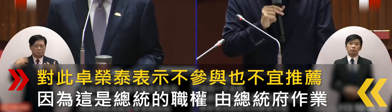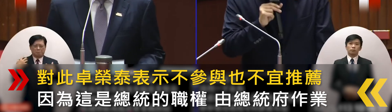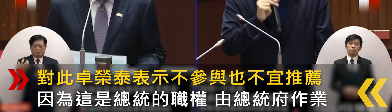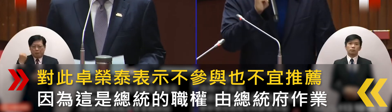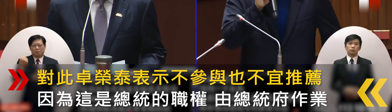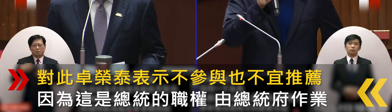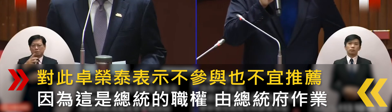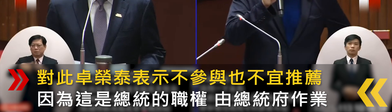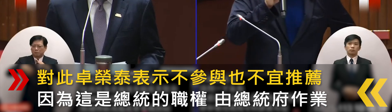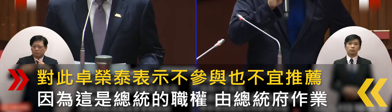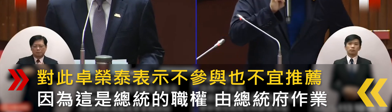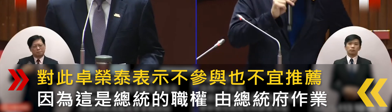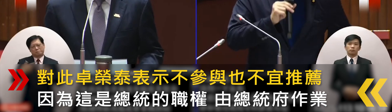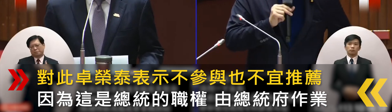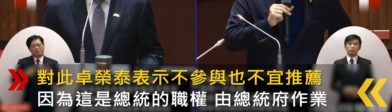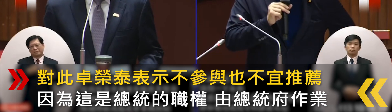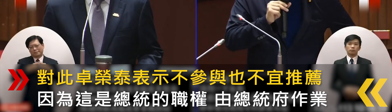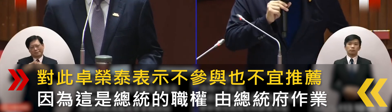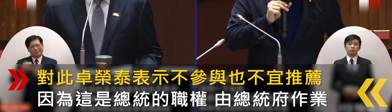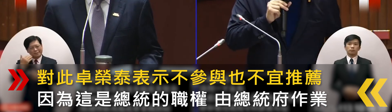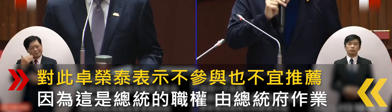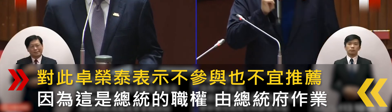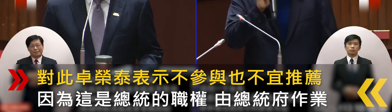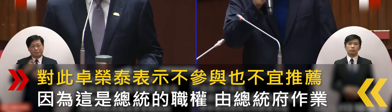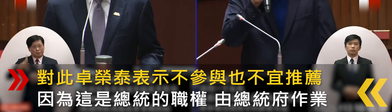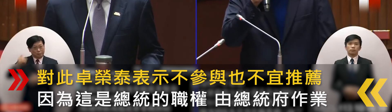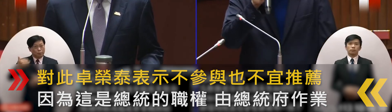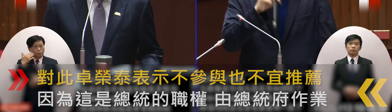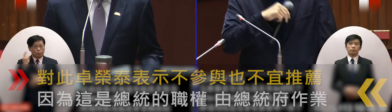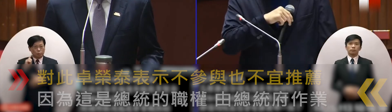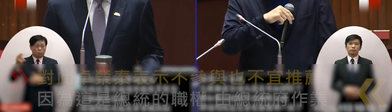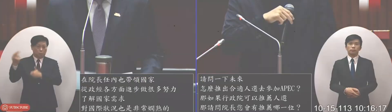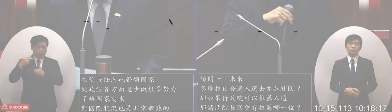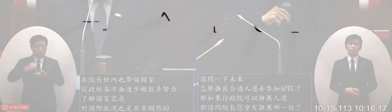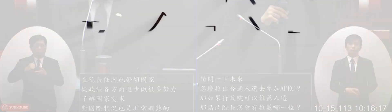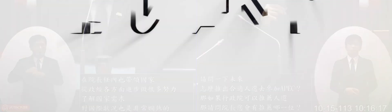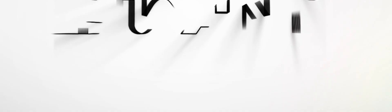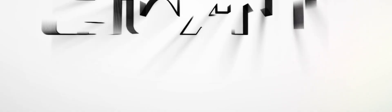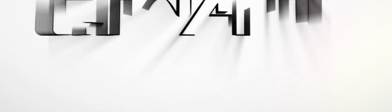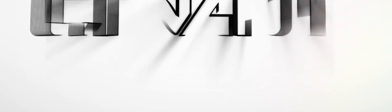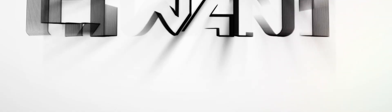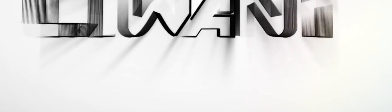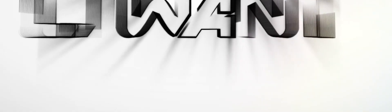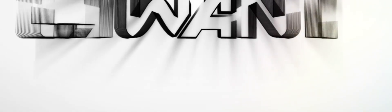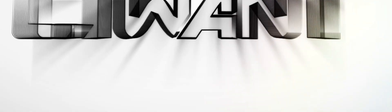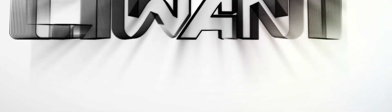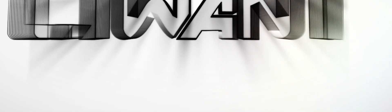的，行政院不宜推荐任何人。那总统有任何的吩咐，我们就会去执行。